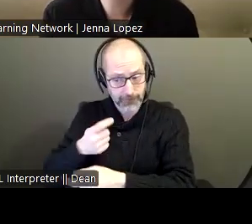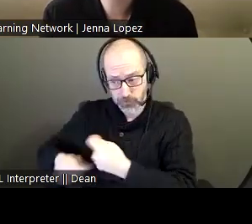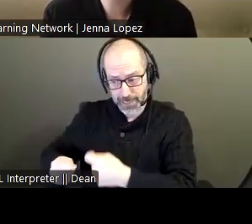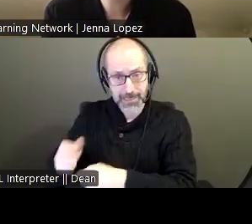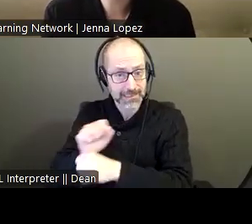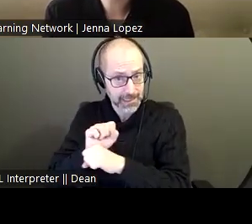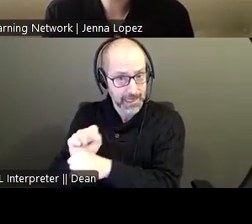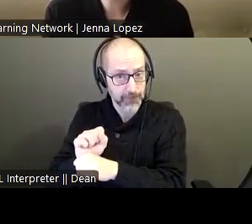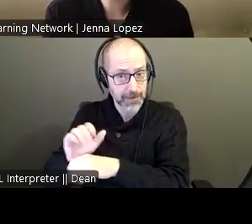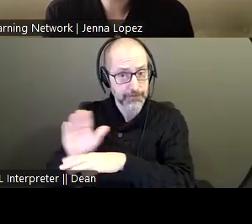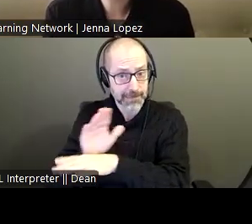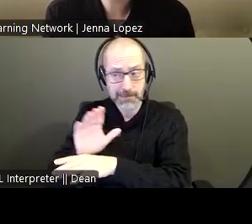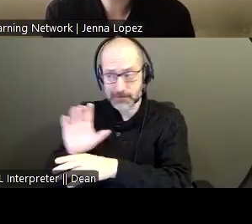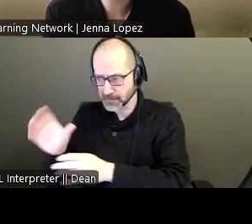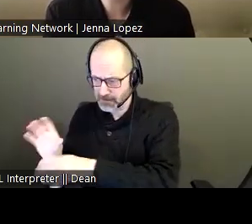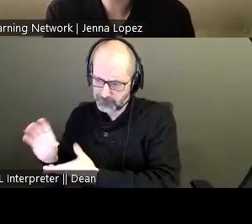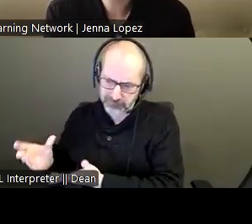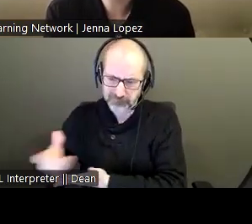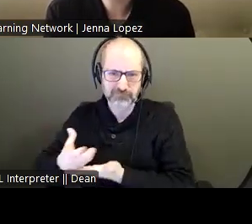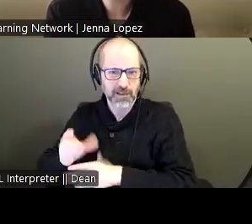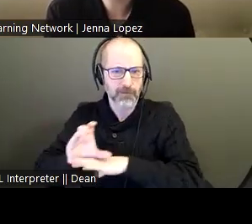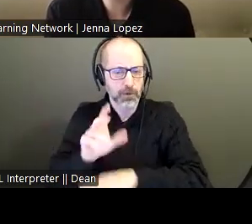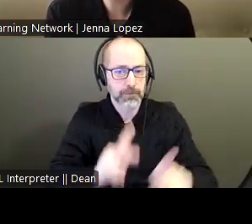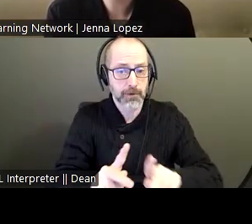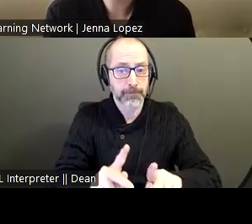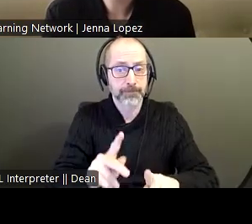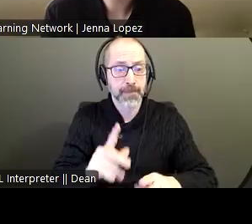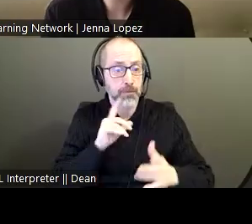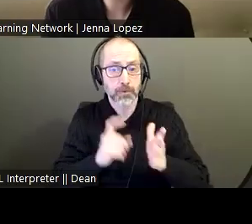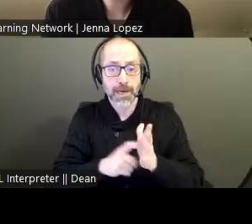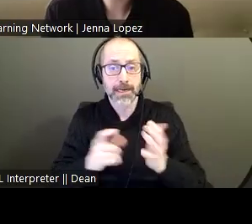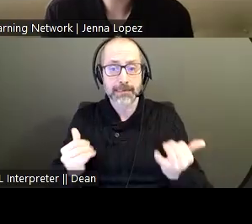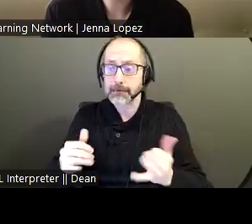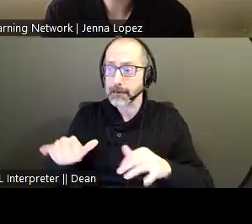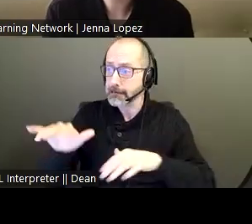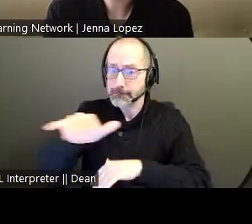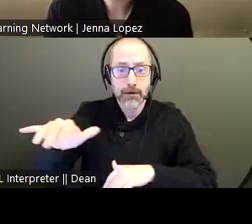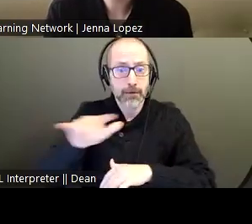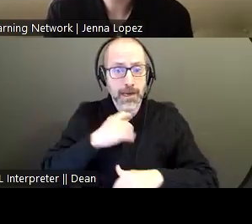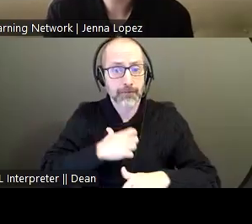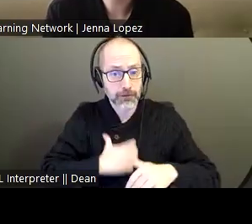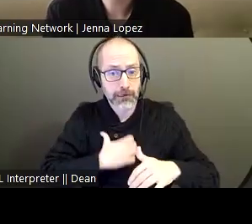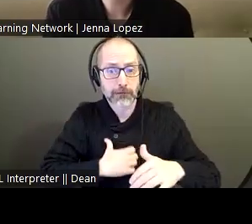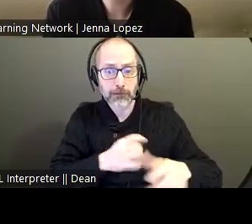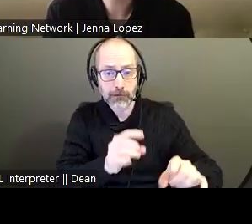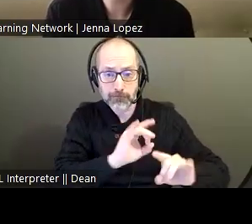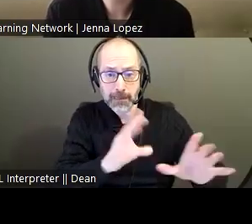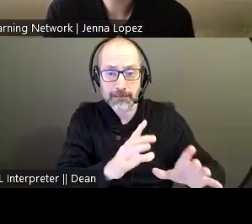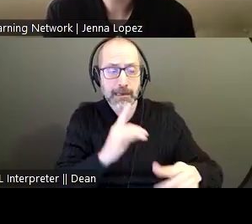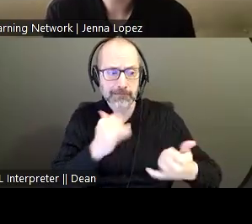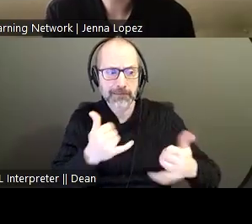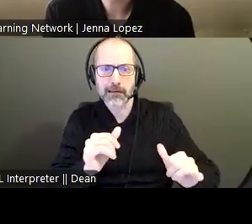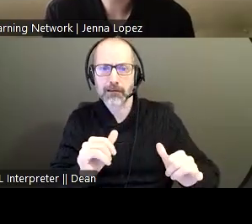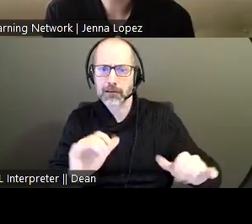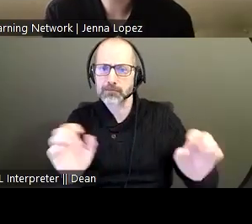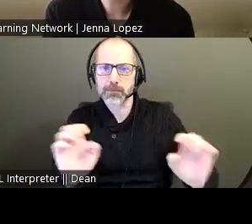l'esclavage. Nous reconnaissons également qu'aujourd'hui, les communautés autochtones sont confrontées à des formes disproportionnées de violences